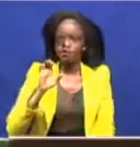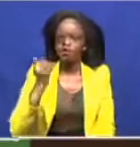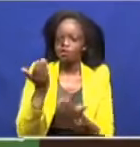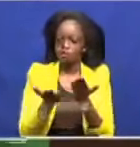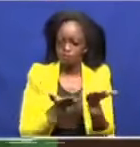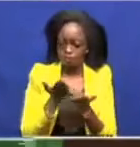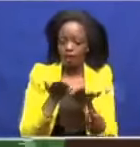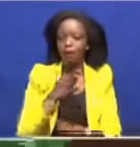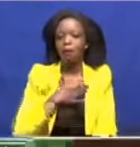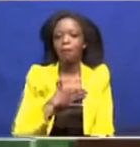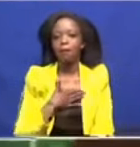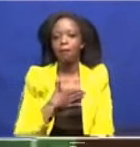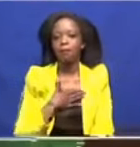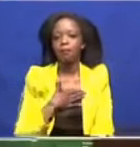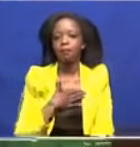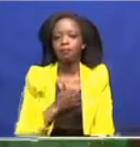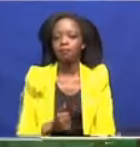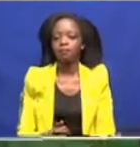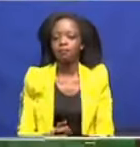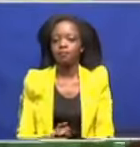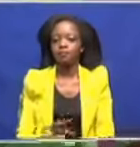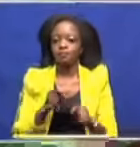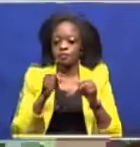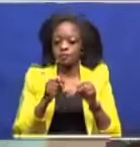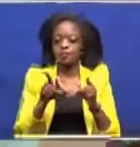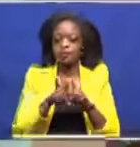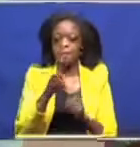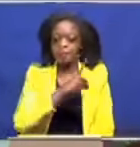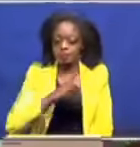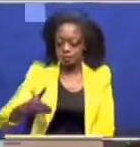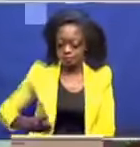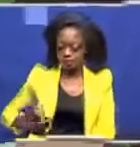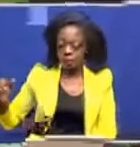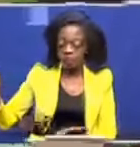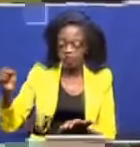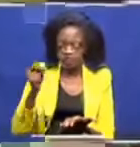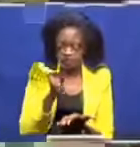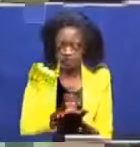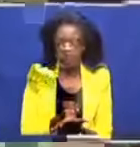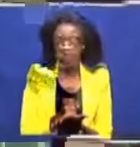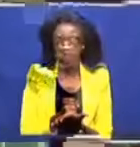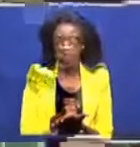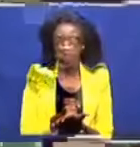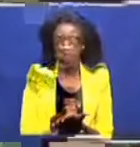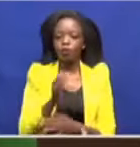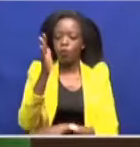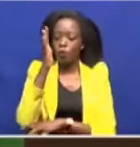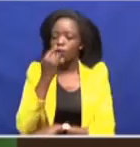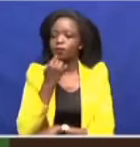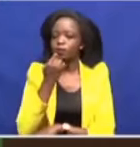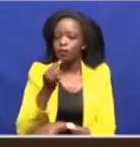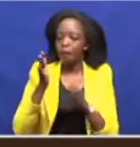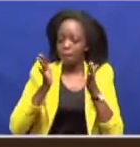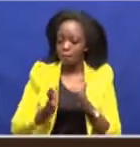mtumishi wangu, yule ambaye kama vile Daudi alivyochaguliwa na Mwenyezi Mungu akasema, mtu aliye